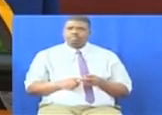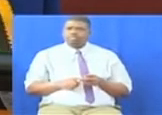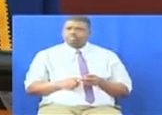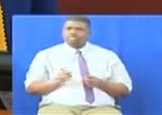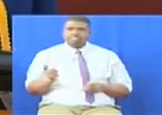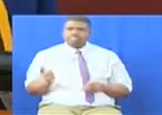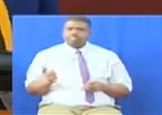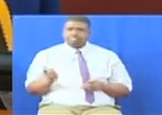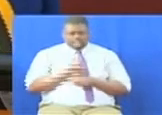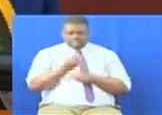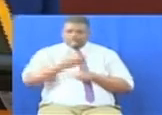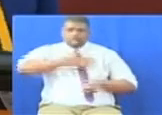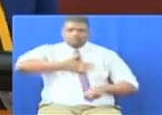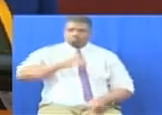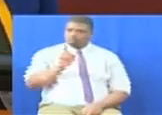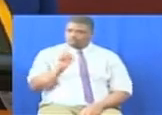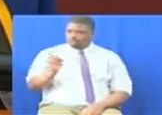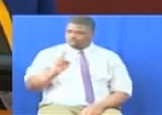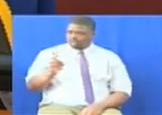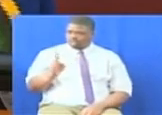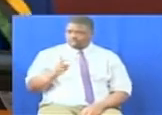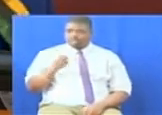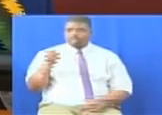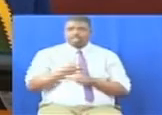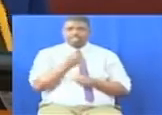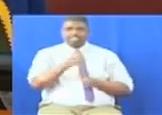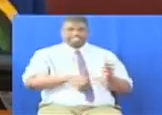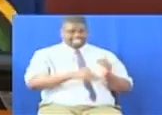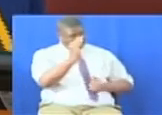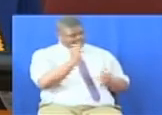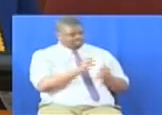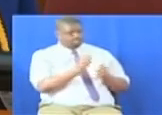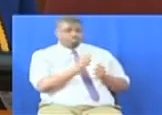Isiwe ni kazi yangu, kwa sababu ni kazi zaidi ya vyombo